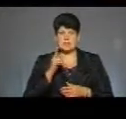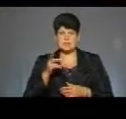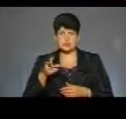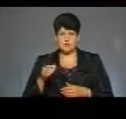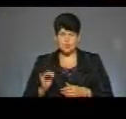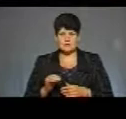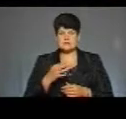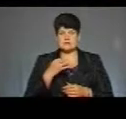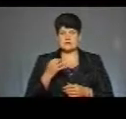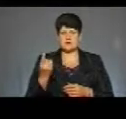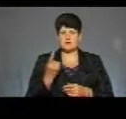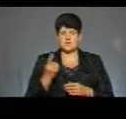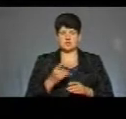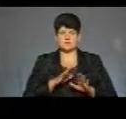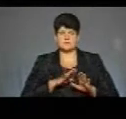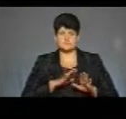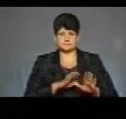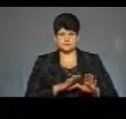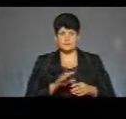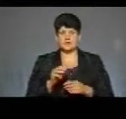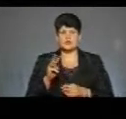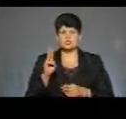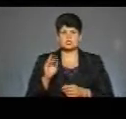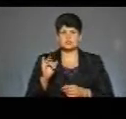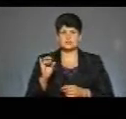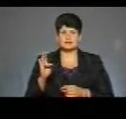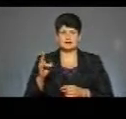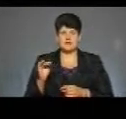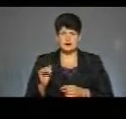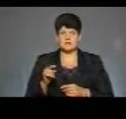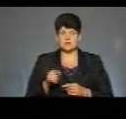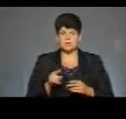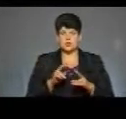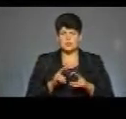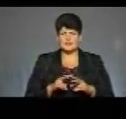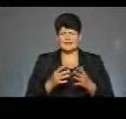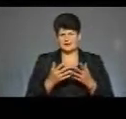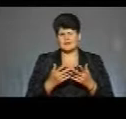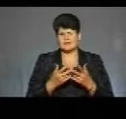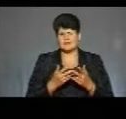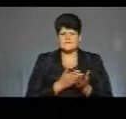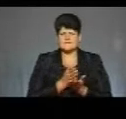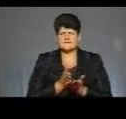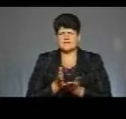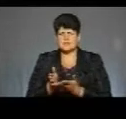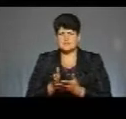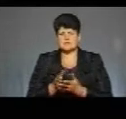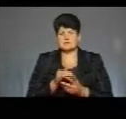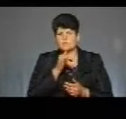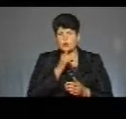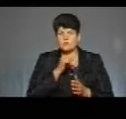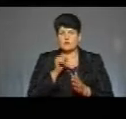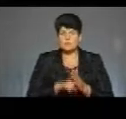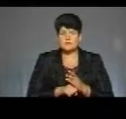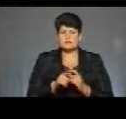повідомив перший проректор Микола Шинкарик. У документі йдеться. Правоохоронні органи розглядають кілька версій замаху на вбивство ректора. Одна з них –